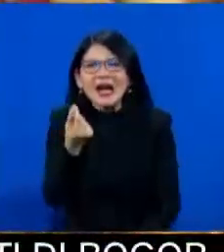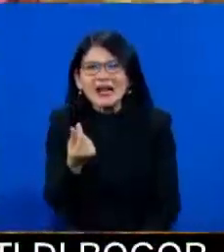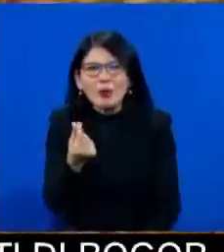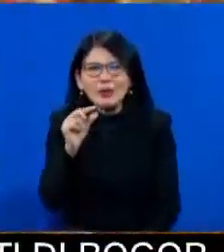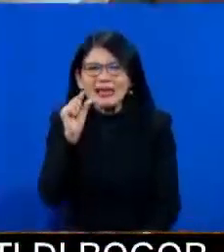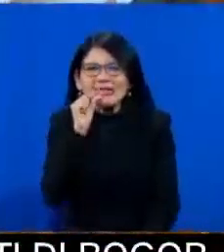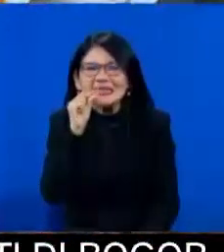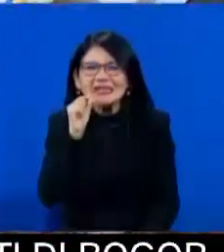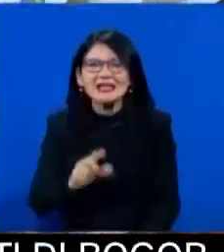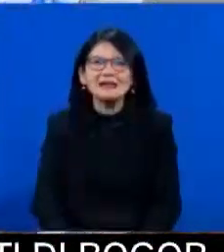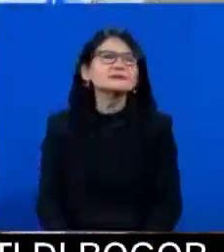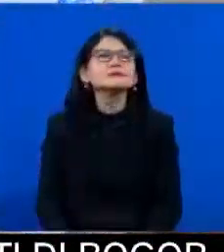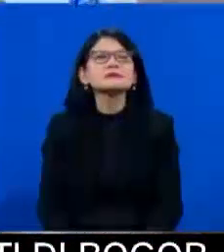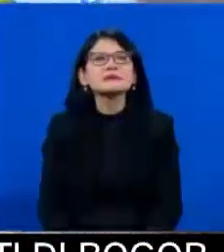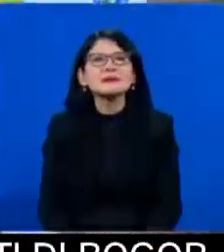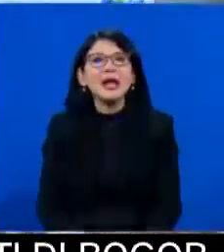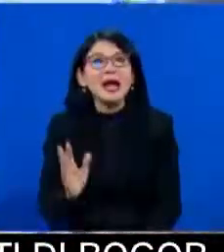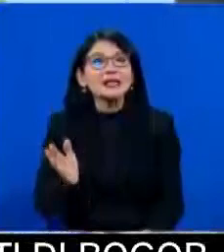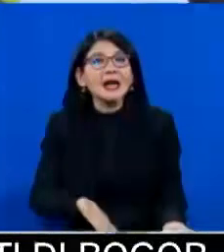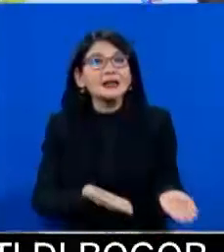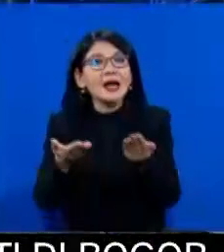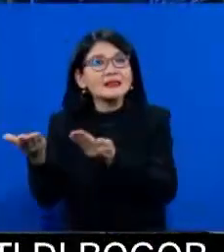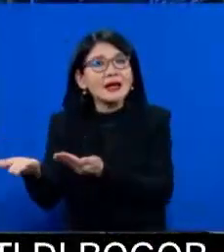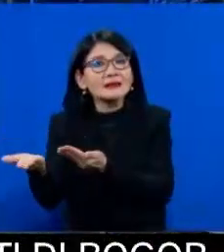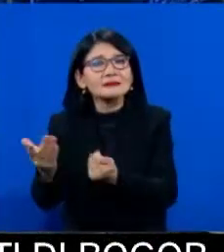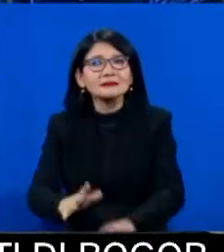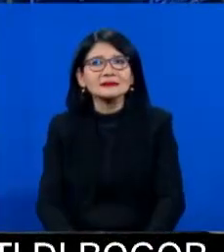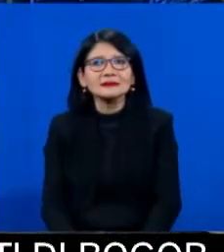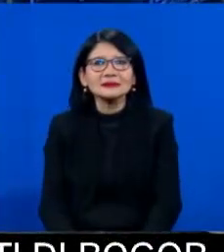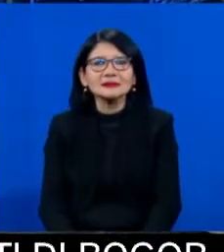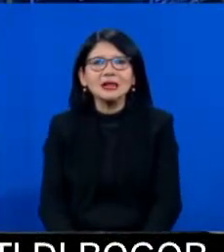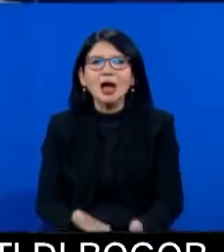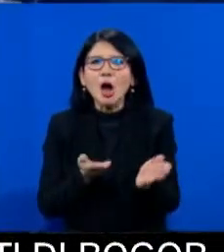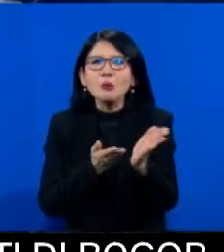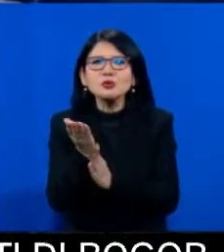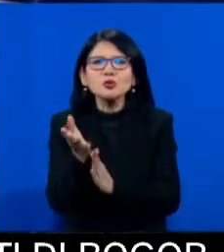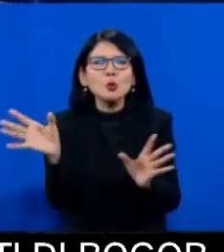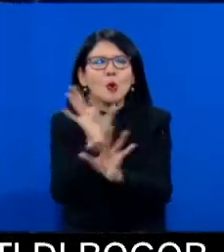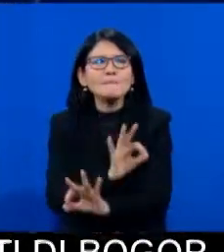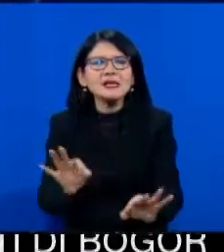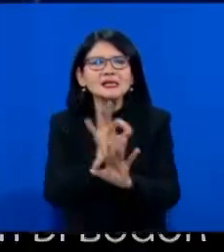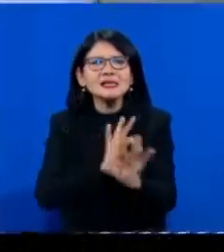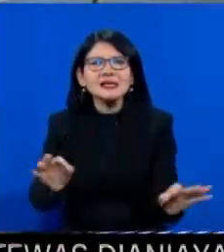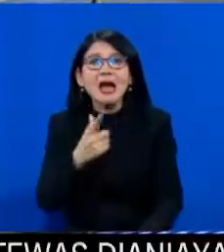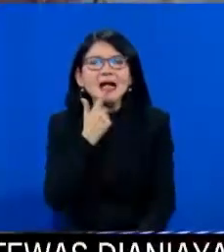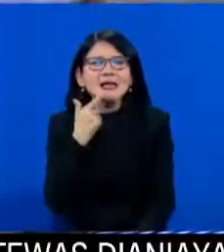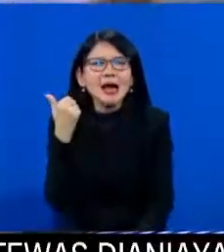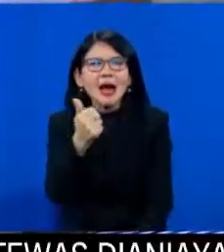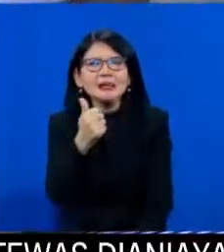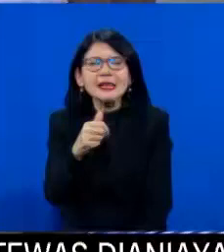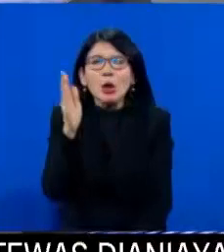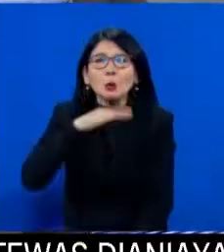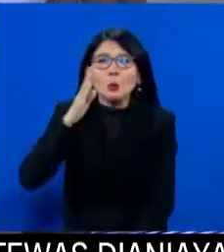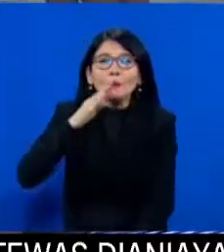basah. Tinggal diantar ke pelanggan. Kualitas kebersihan, rasa, dan hingga tingkat kepedasan